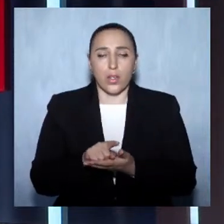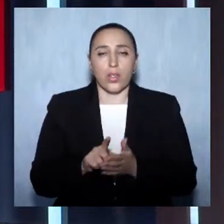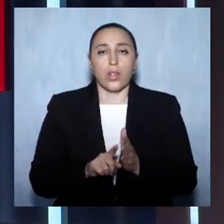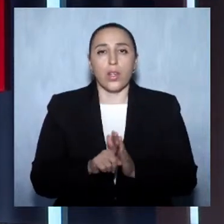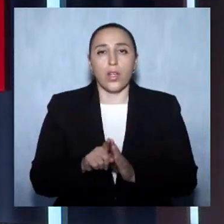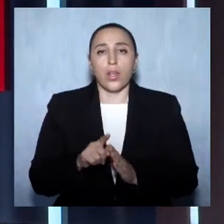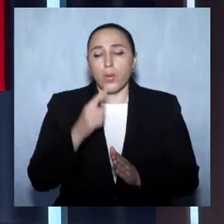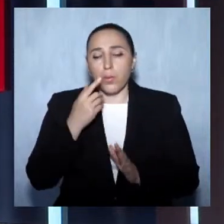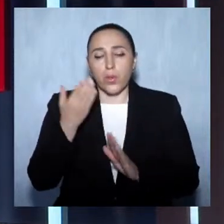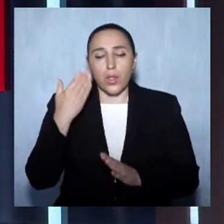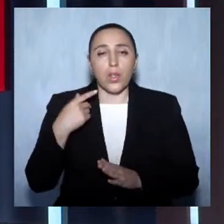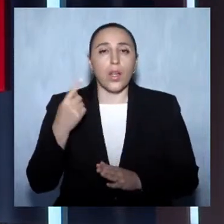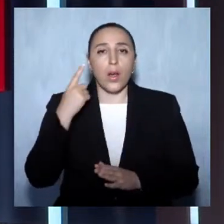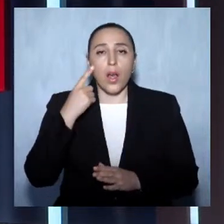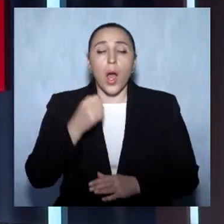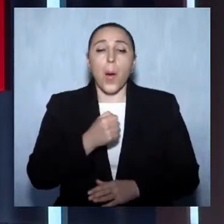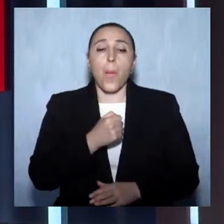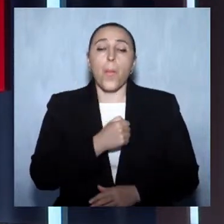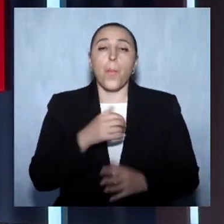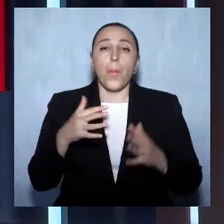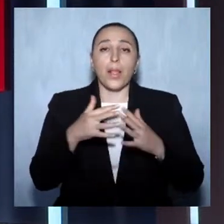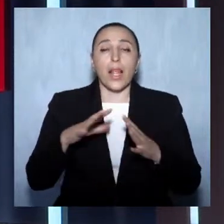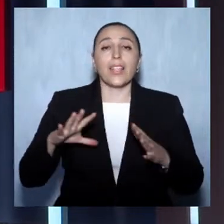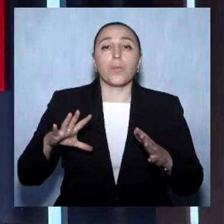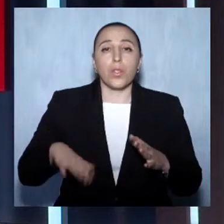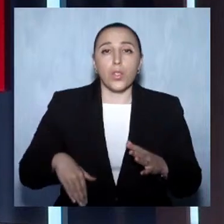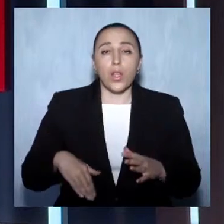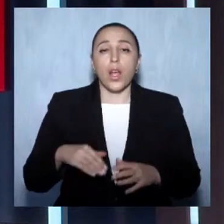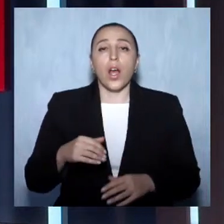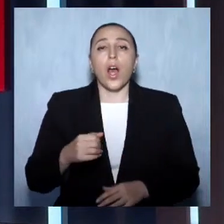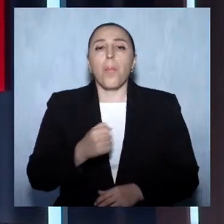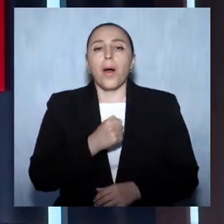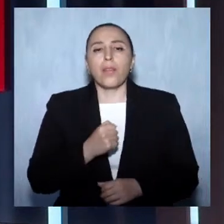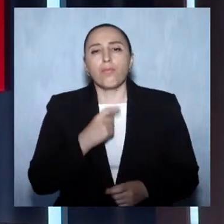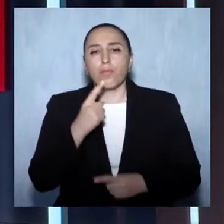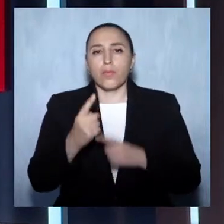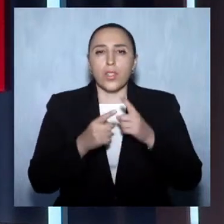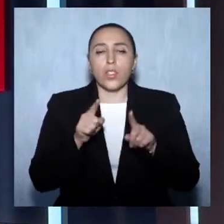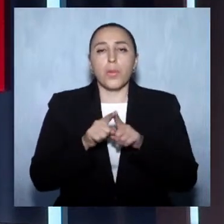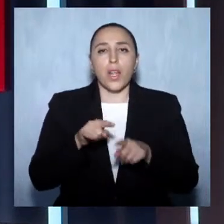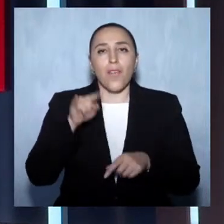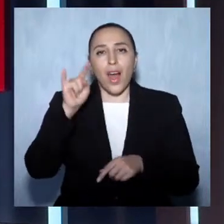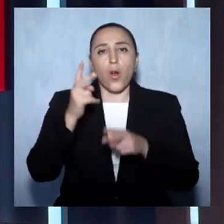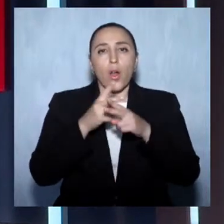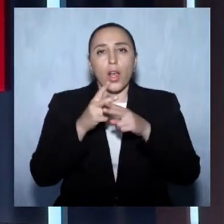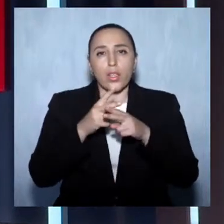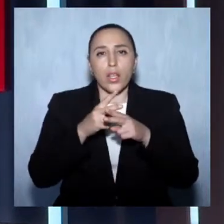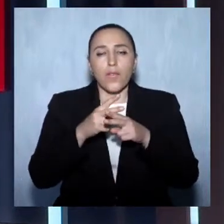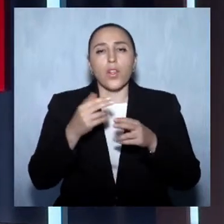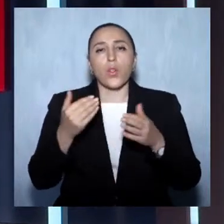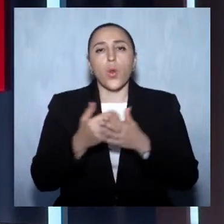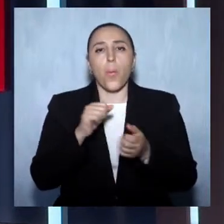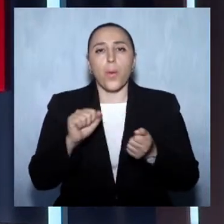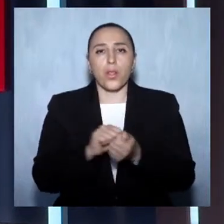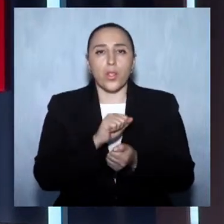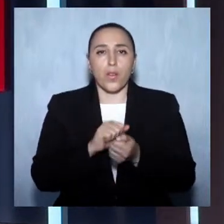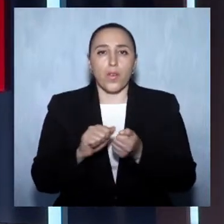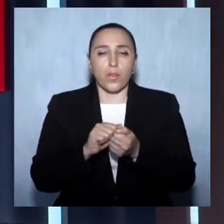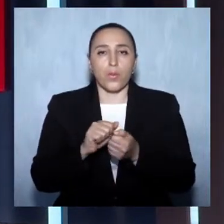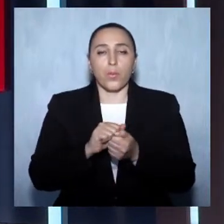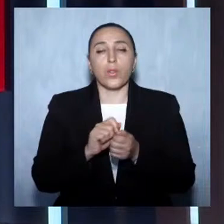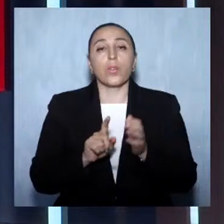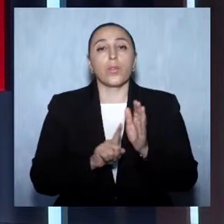հայտնի դարձավ, որ պատերազմից հետո բանակի վերազինման շրջանակում նաև հակաօդային միասնական պաշտպանության նոր փաստաթուղթ է